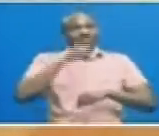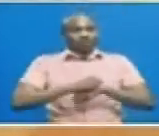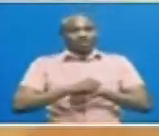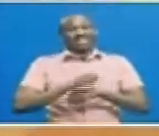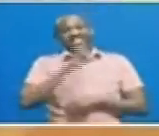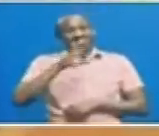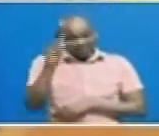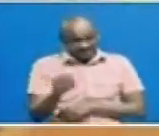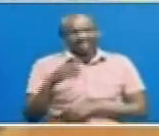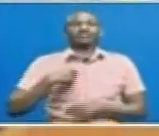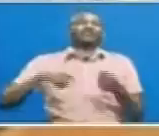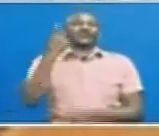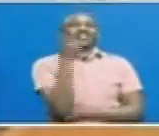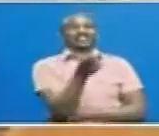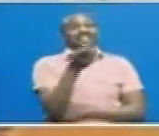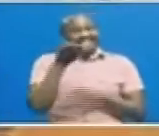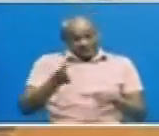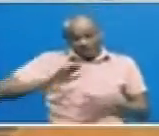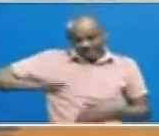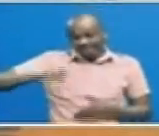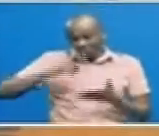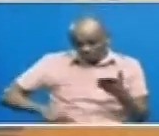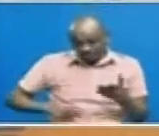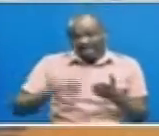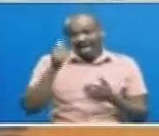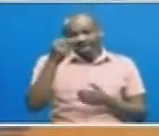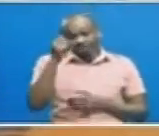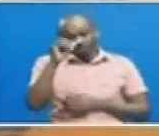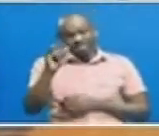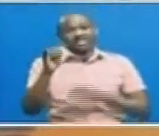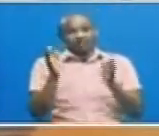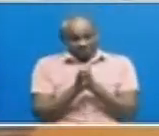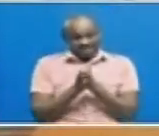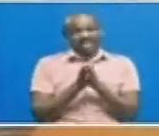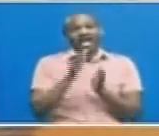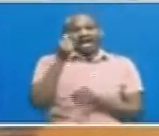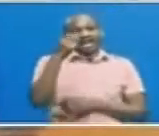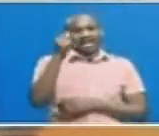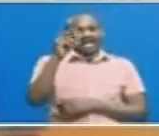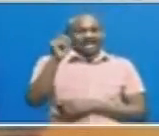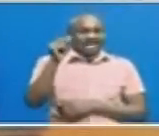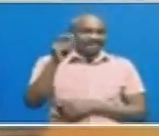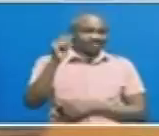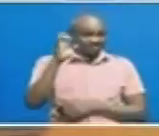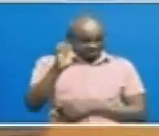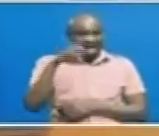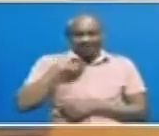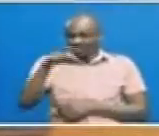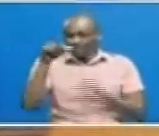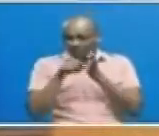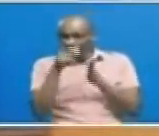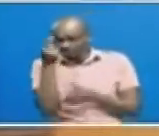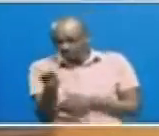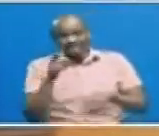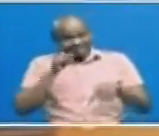Mashariki. Huku hayo yakijiri, mechi baina ya mabingwa watetezi Anthony Chitende na Alliance ilikuwa na vurugu baada